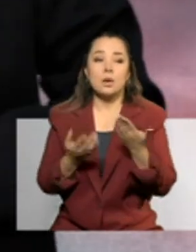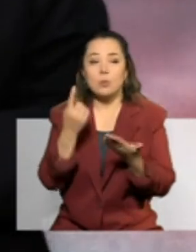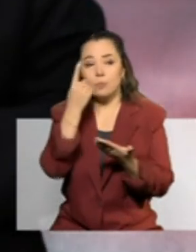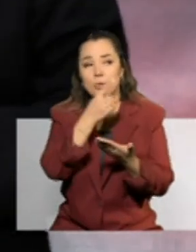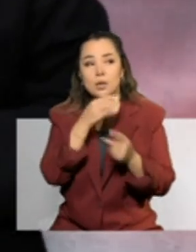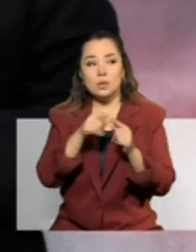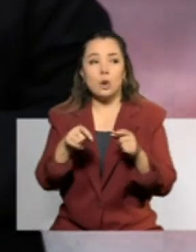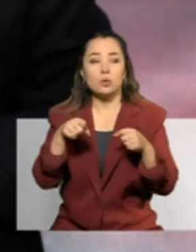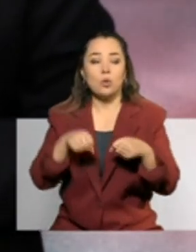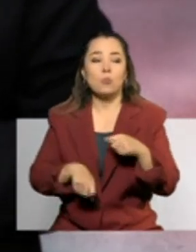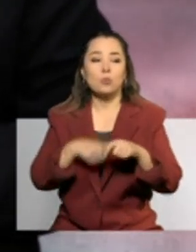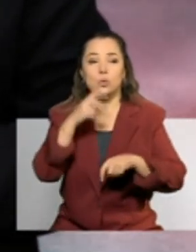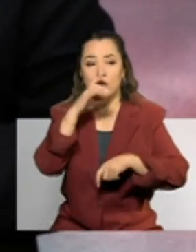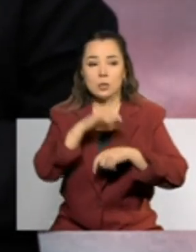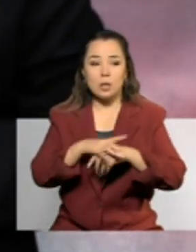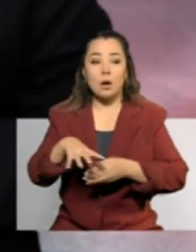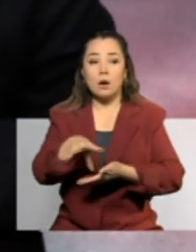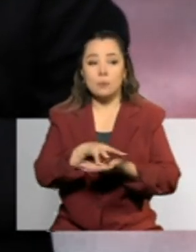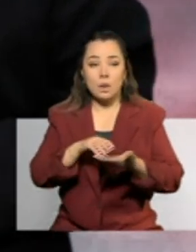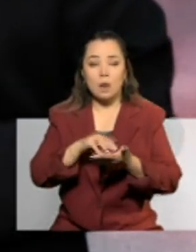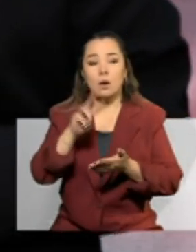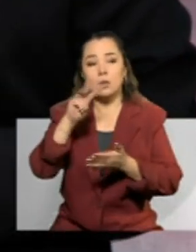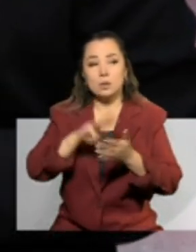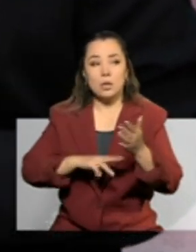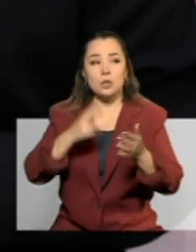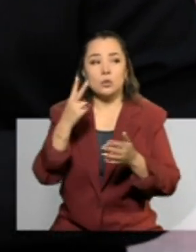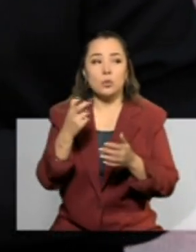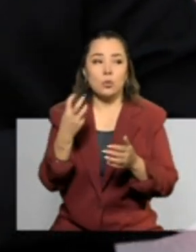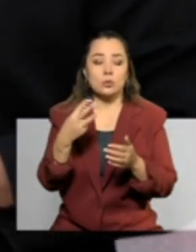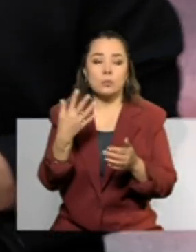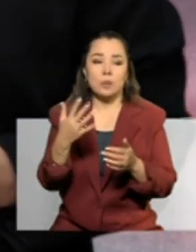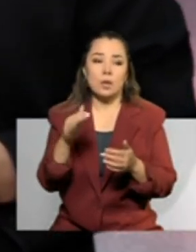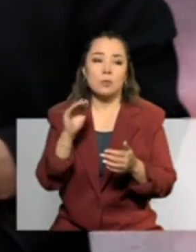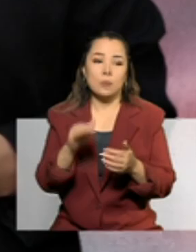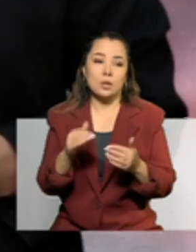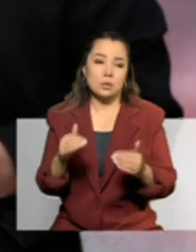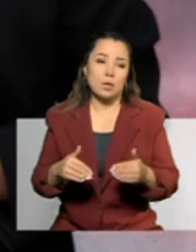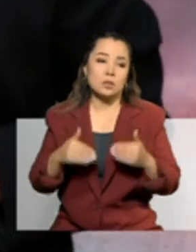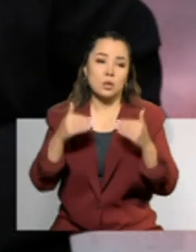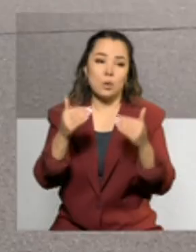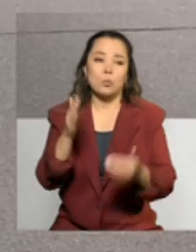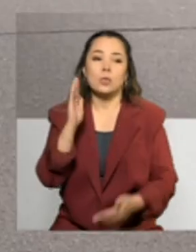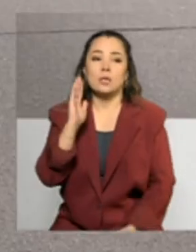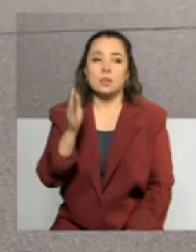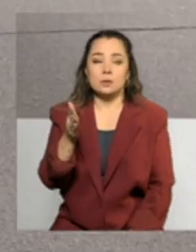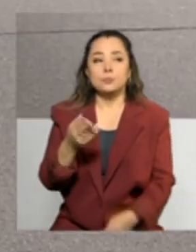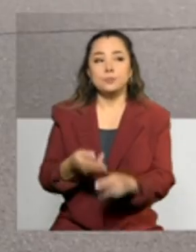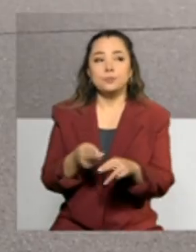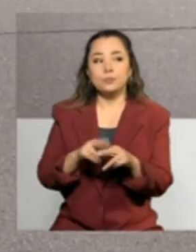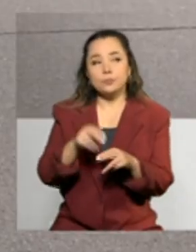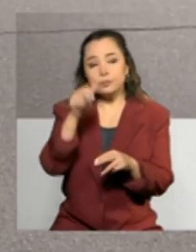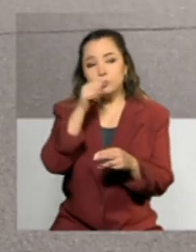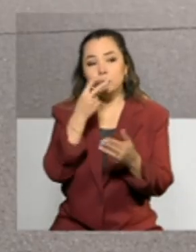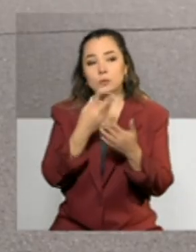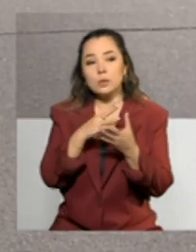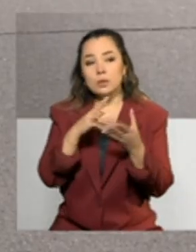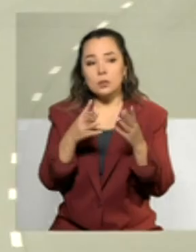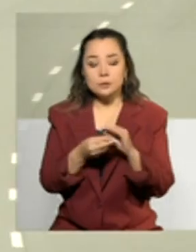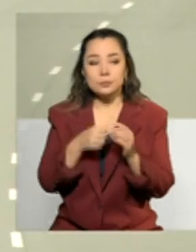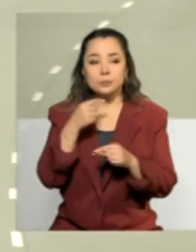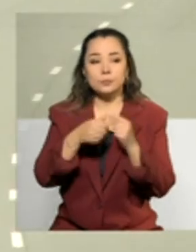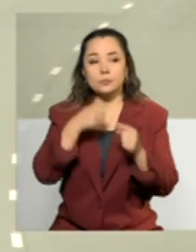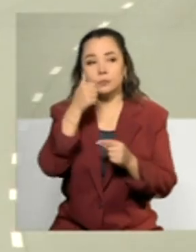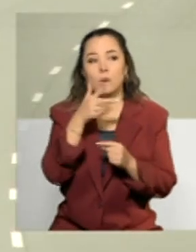жылдың ішінде құқық бұзушылық қайталанса, айыппұл 235 000 теңгеге өседі. Сонымен айлық есепті көрсеткіш келесі